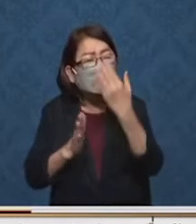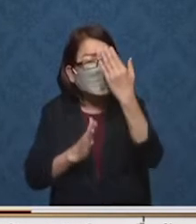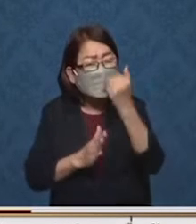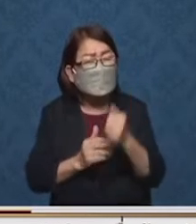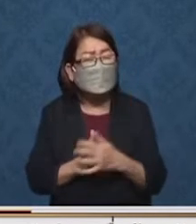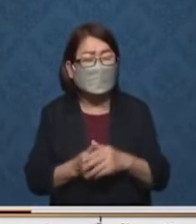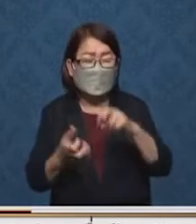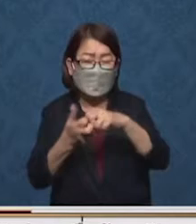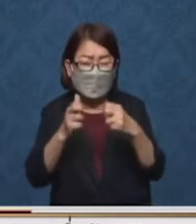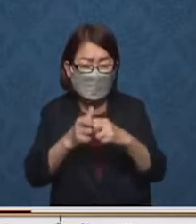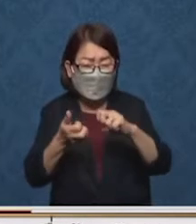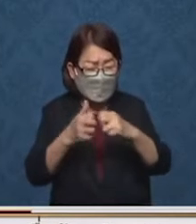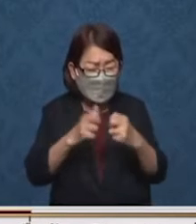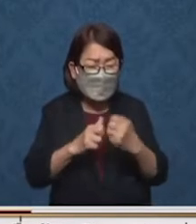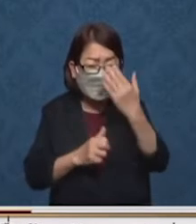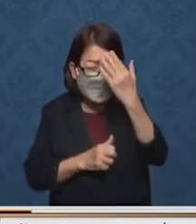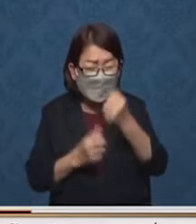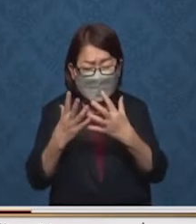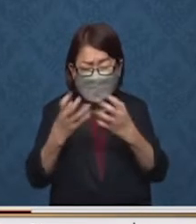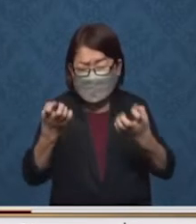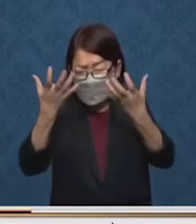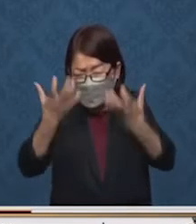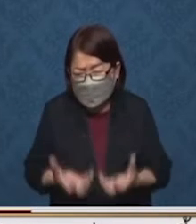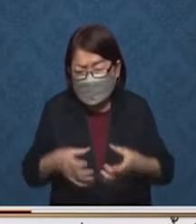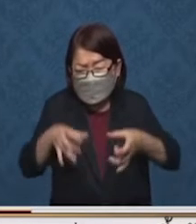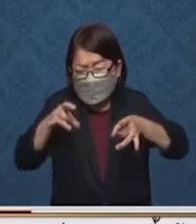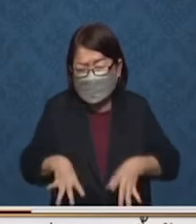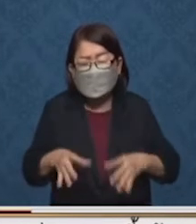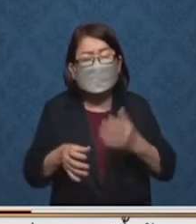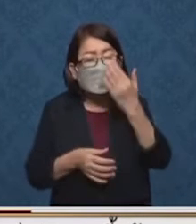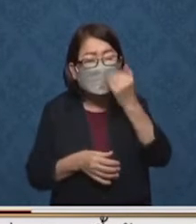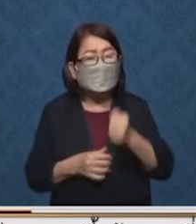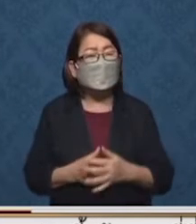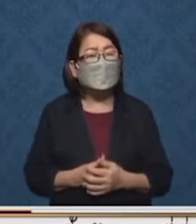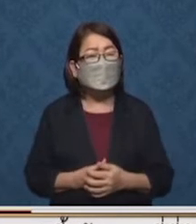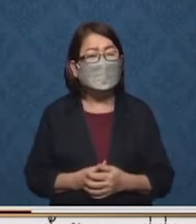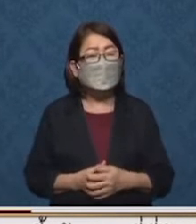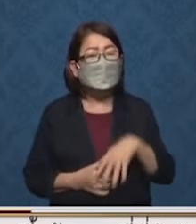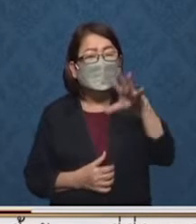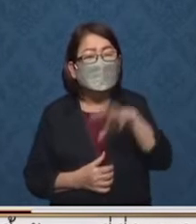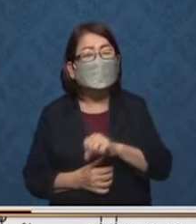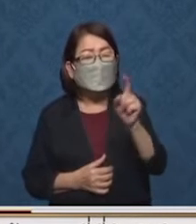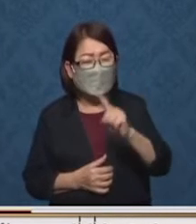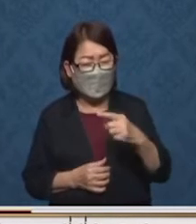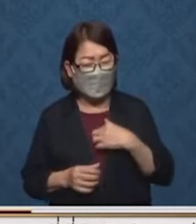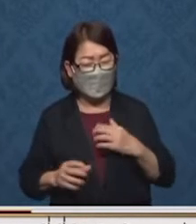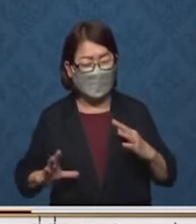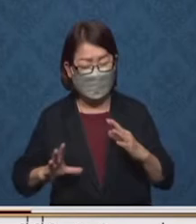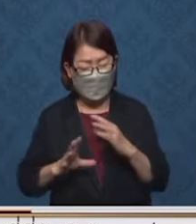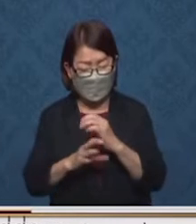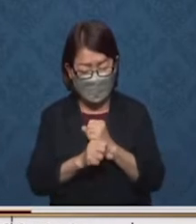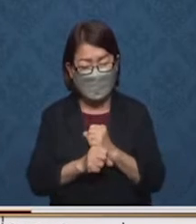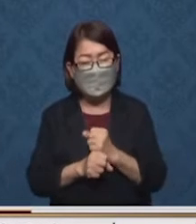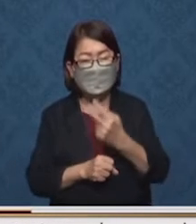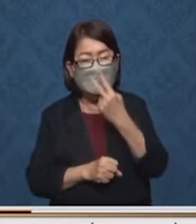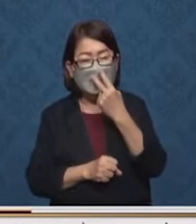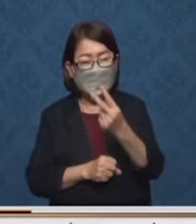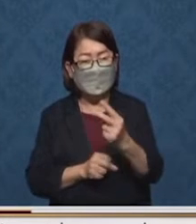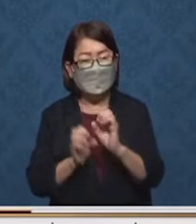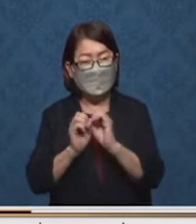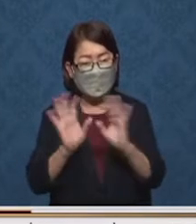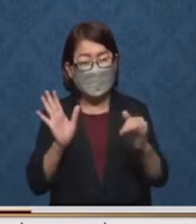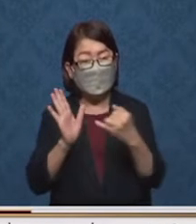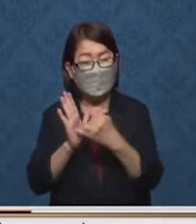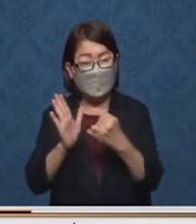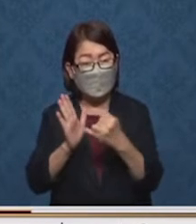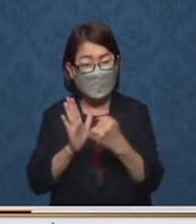สิ่งที่มันเกิดขึ้นเสียหายอย่างร้ายแรงนะครับทำงานครับเดี๋ยวผมสรุปให้อย่างเนื้อเพลง